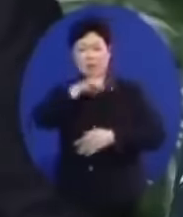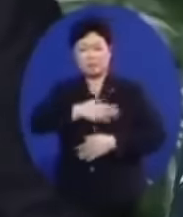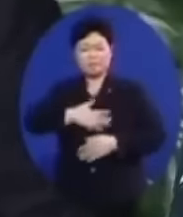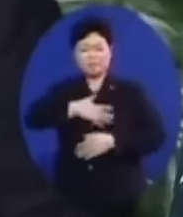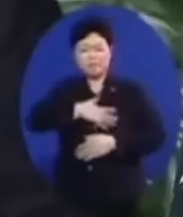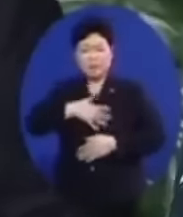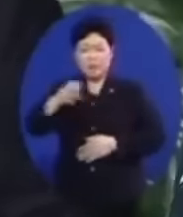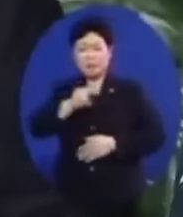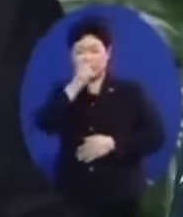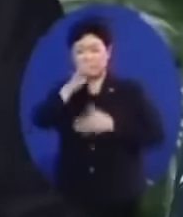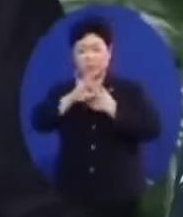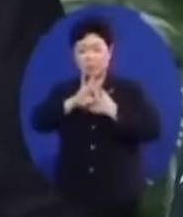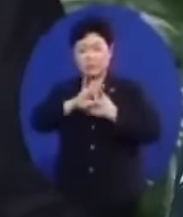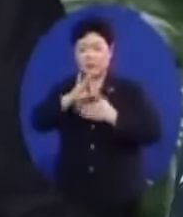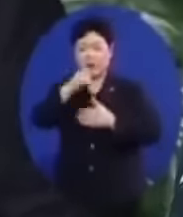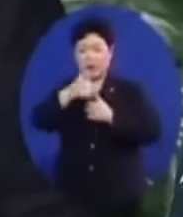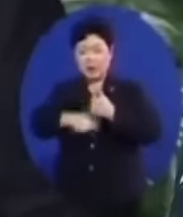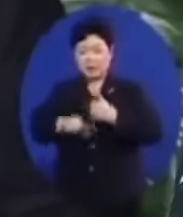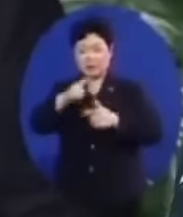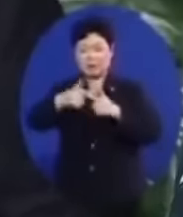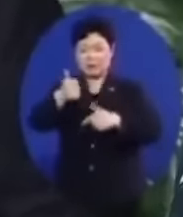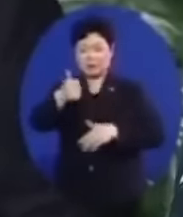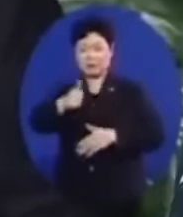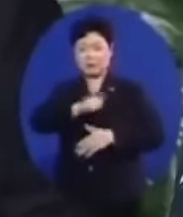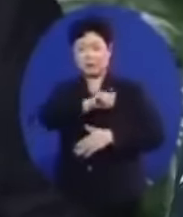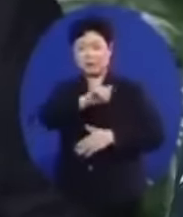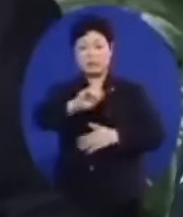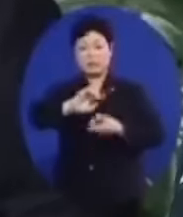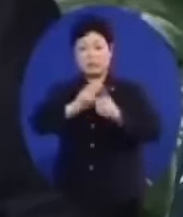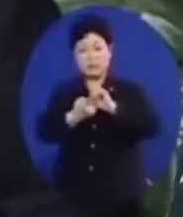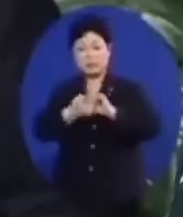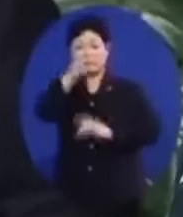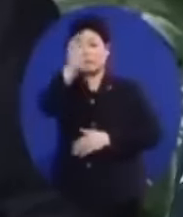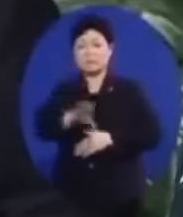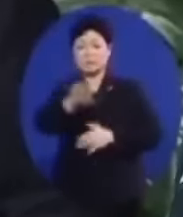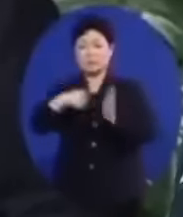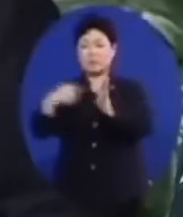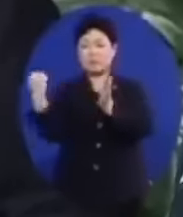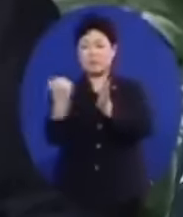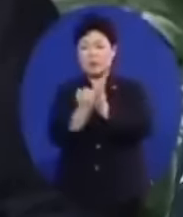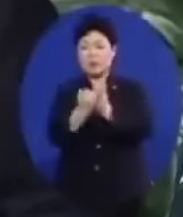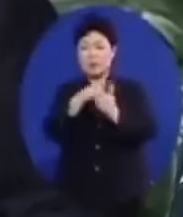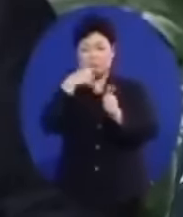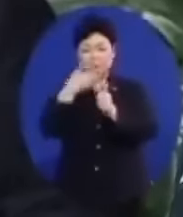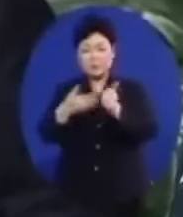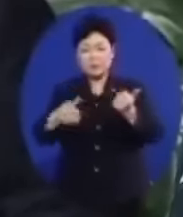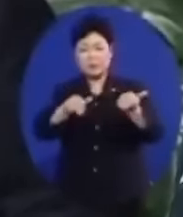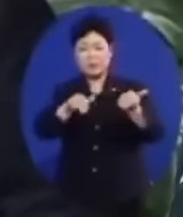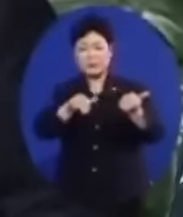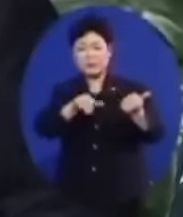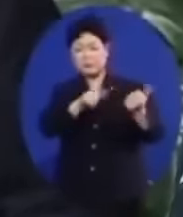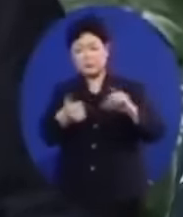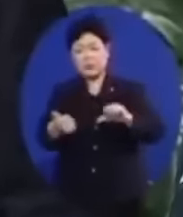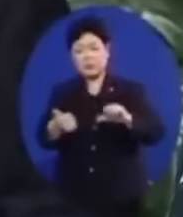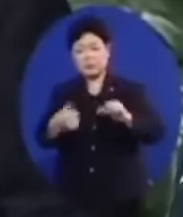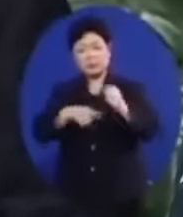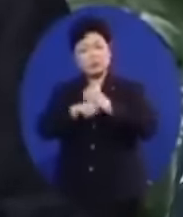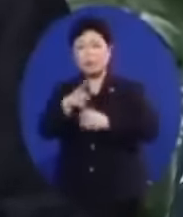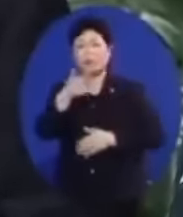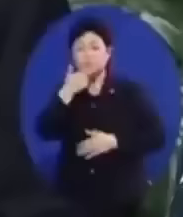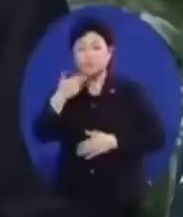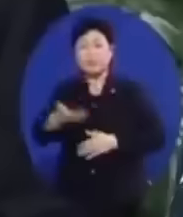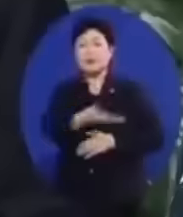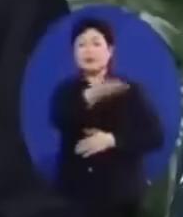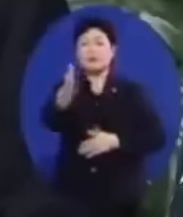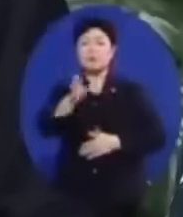아들 예수님을 보내셔서 우리를 대신하여 십자가에 못 박여 몸짓고 피 흘려 죽게 하실 리가 없습니다. 여러분이